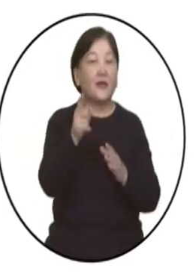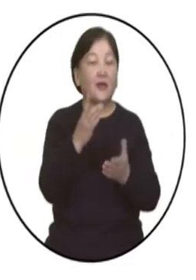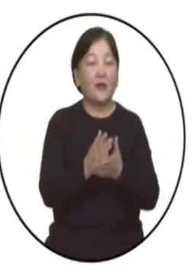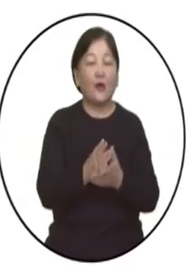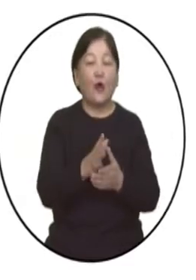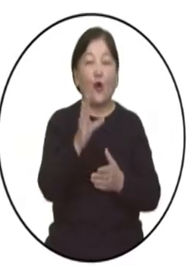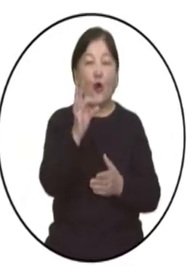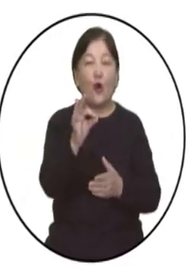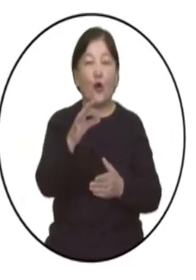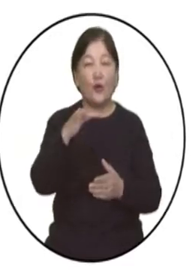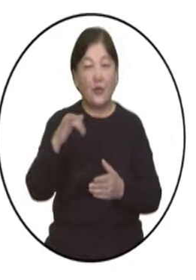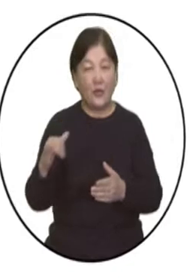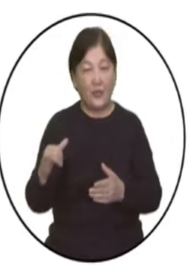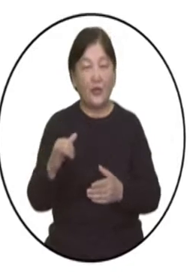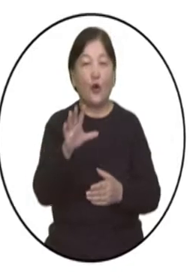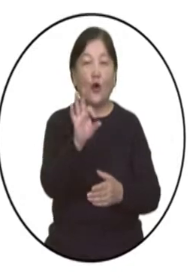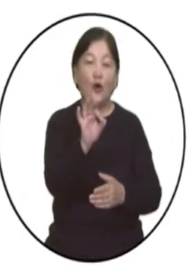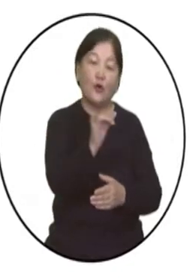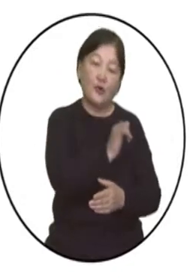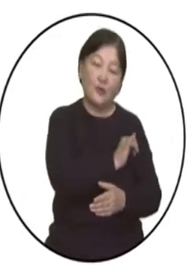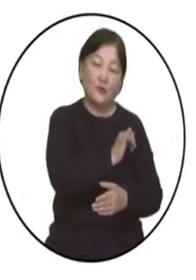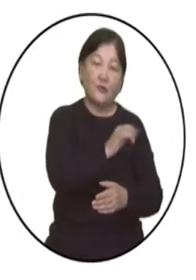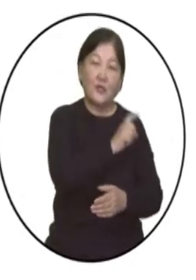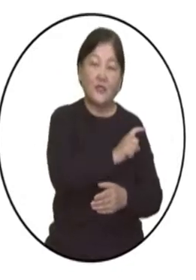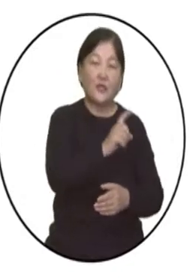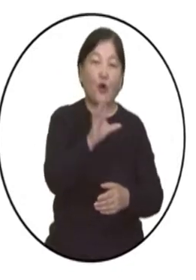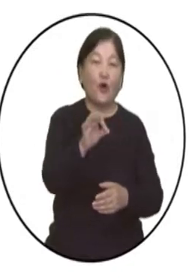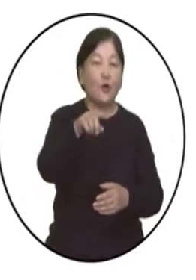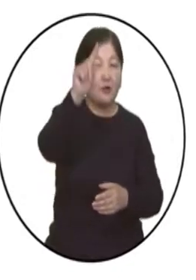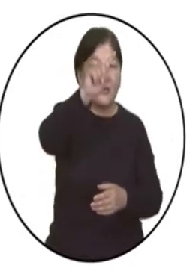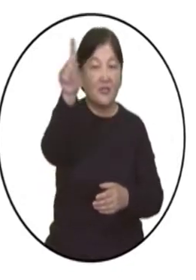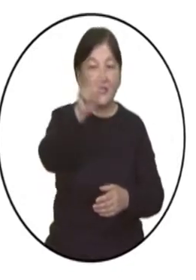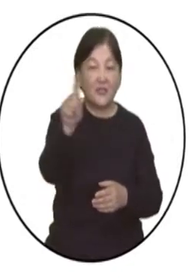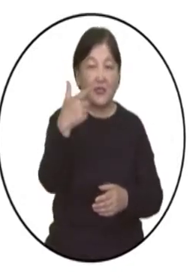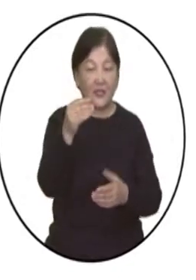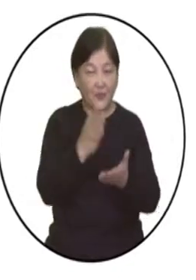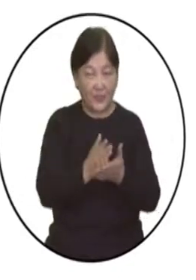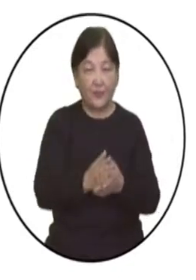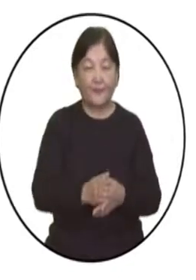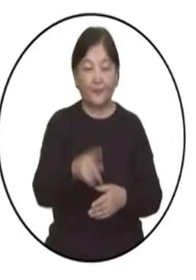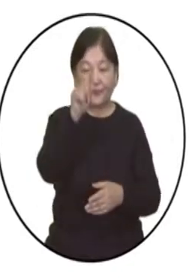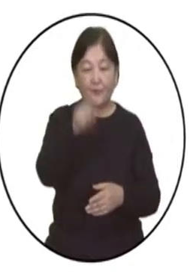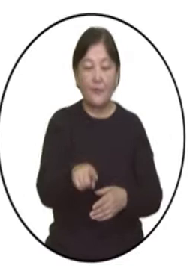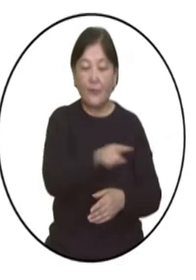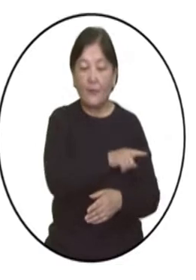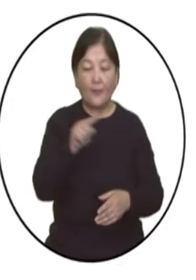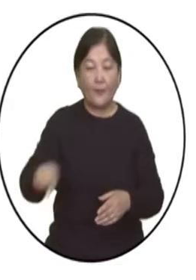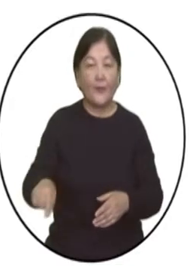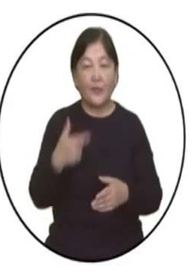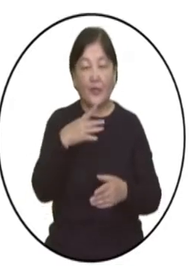OY, OZ гэж тэмдэглэх ба харгалзан, абцис, ординат, афликат тэнхлэг